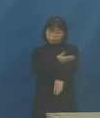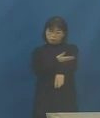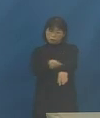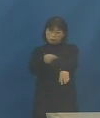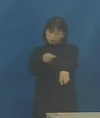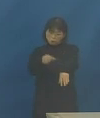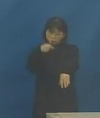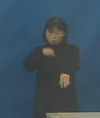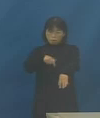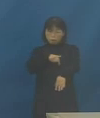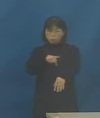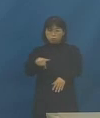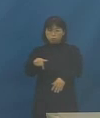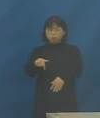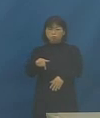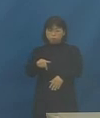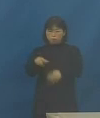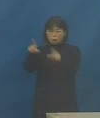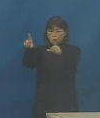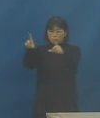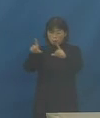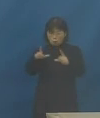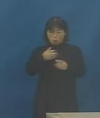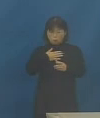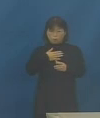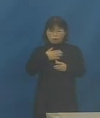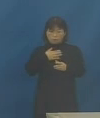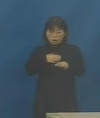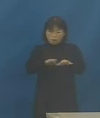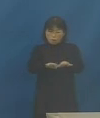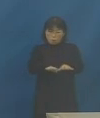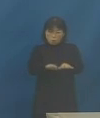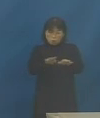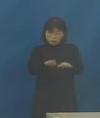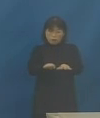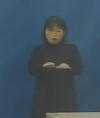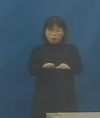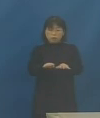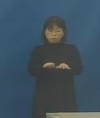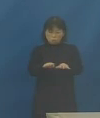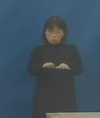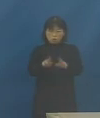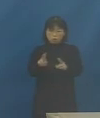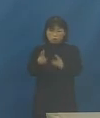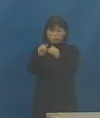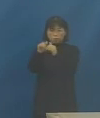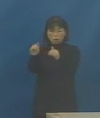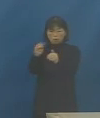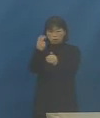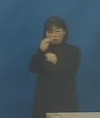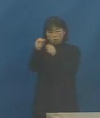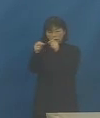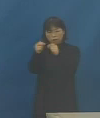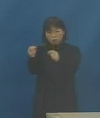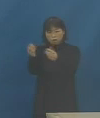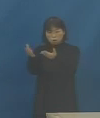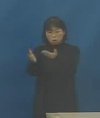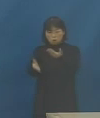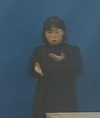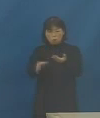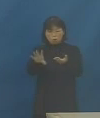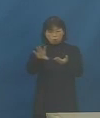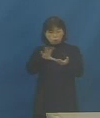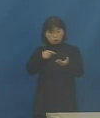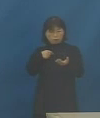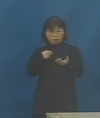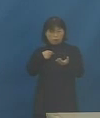ライブでこの報告を受けてですね今回のあの先生方の調査結果を受けて私ども